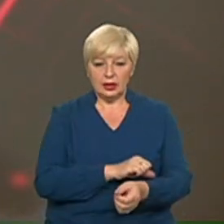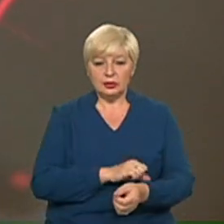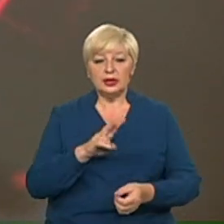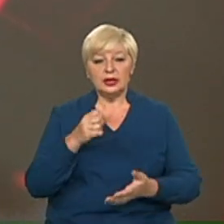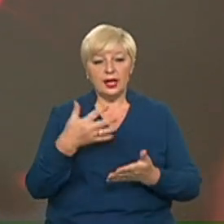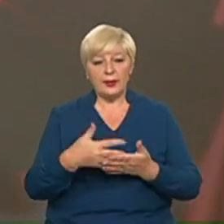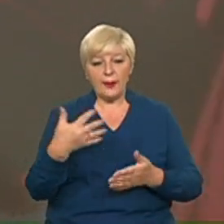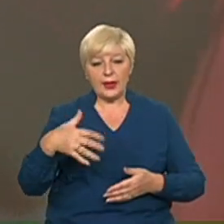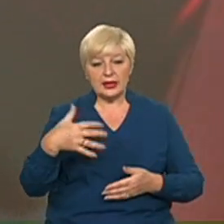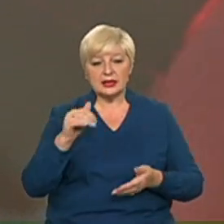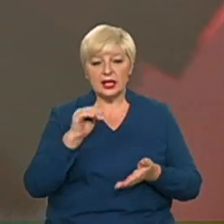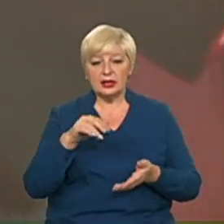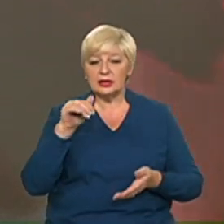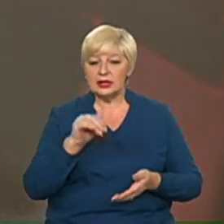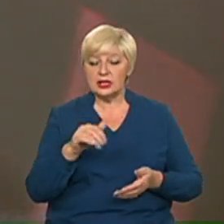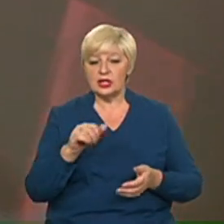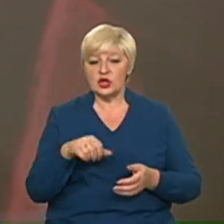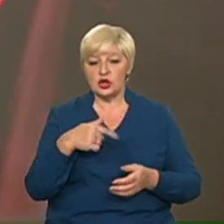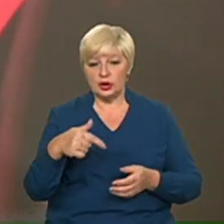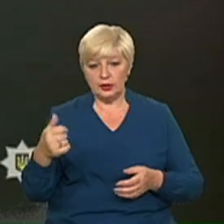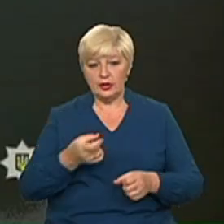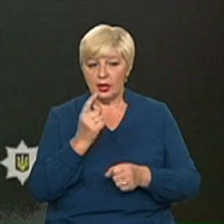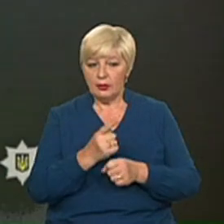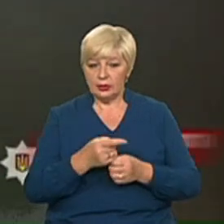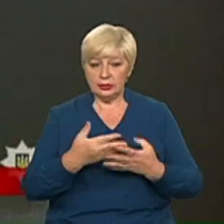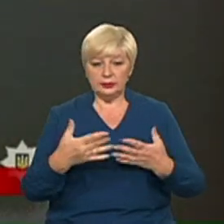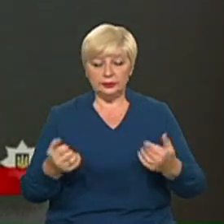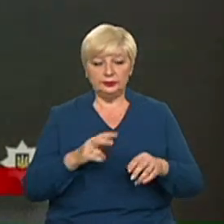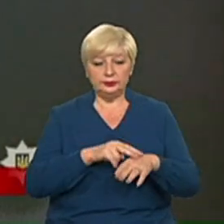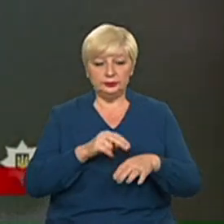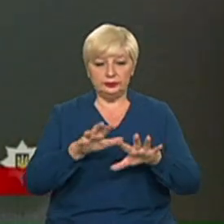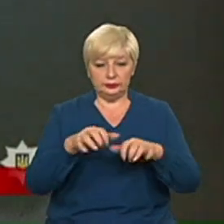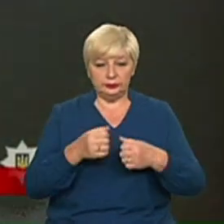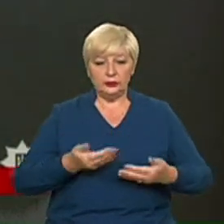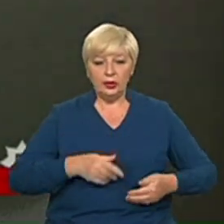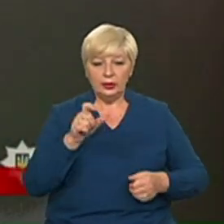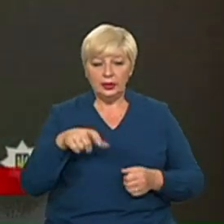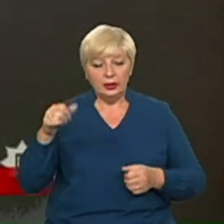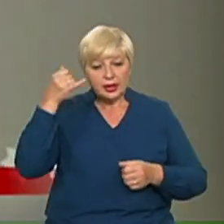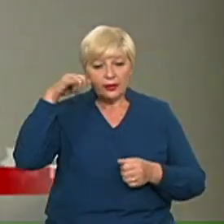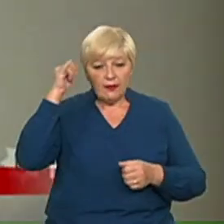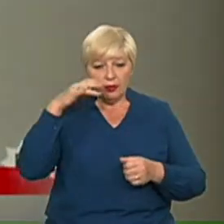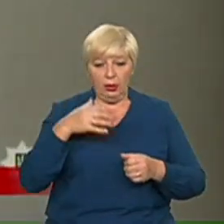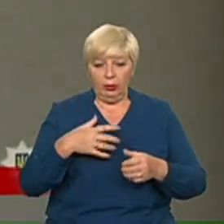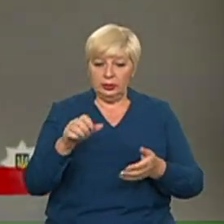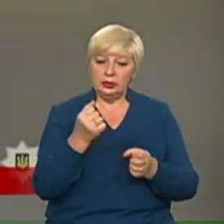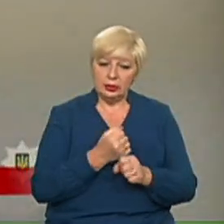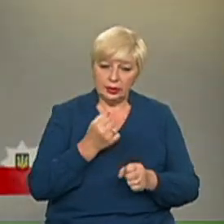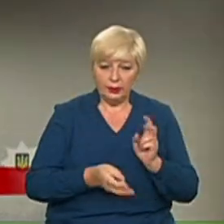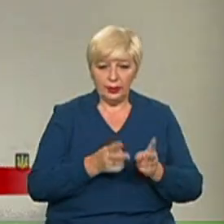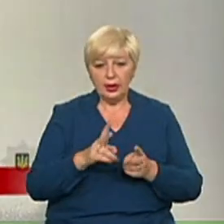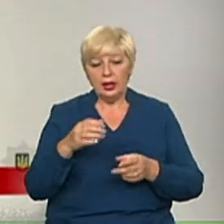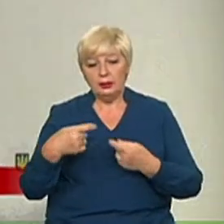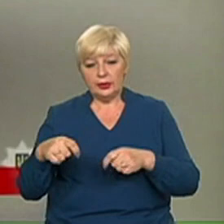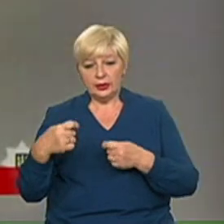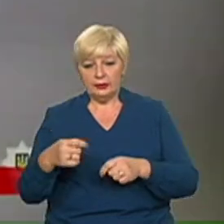Наркотики на 50 тисяч гривень, заборонені речовини поліція вилучила в мешканців Кривого Рогу. Виготовляли та продавали четверо – троє